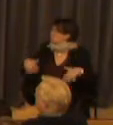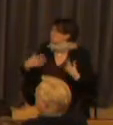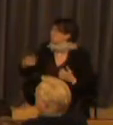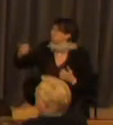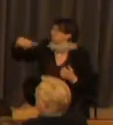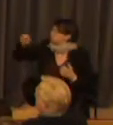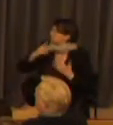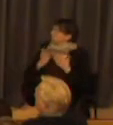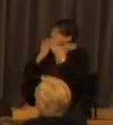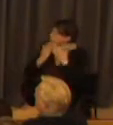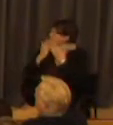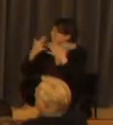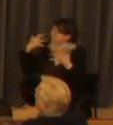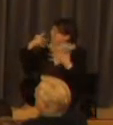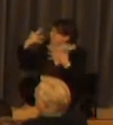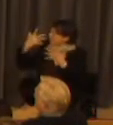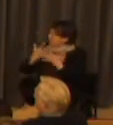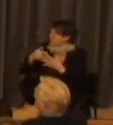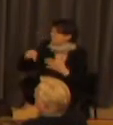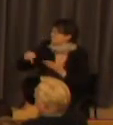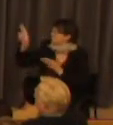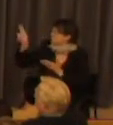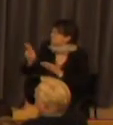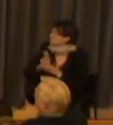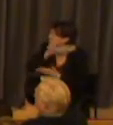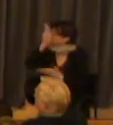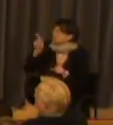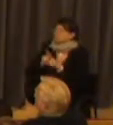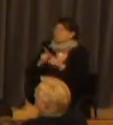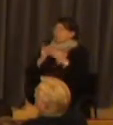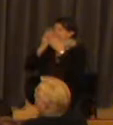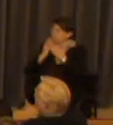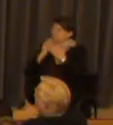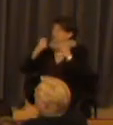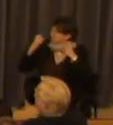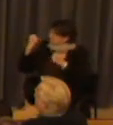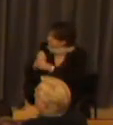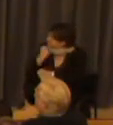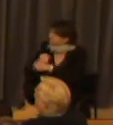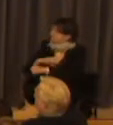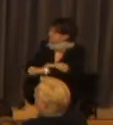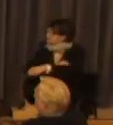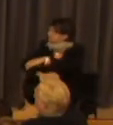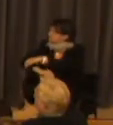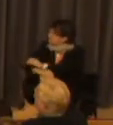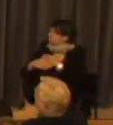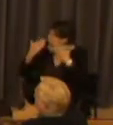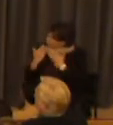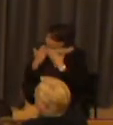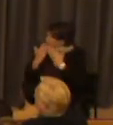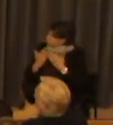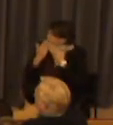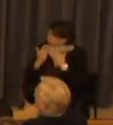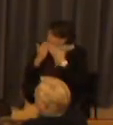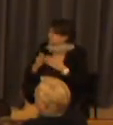heu demostrat que vosaltres sou estudiants al mateix nivell que altres universitats, que altres estudiants universitaris,